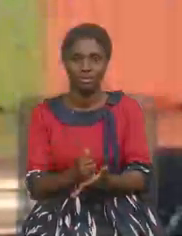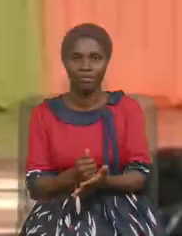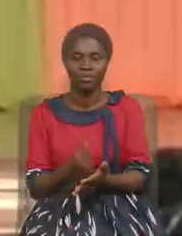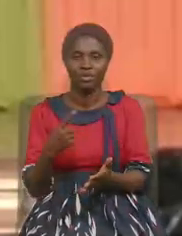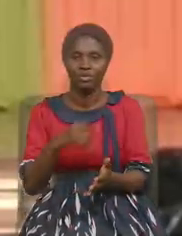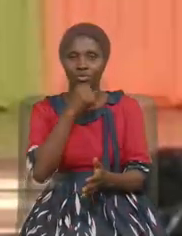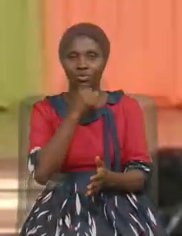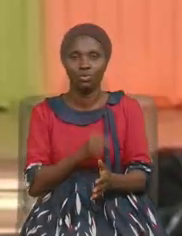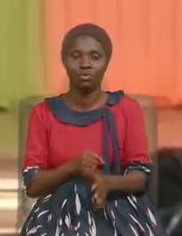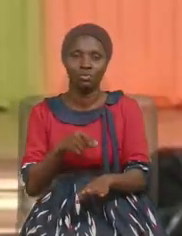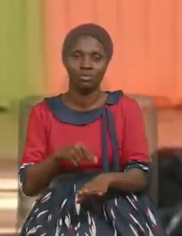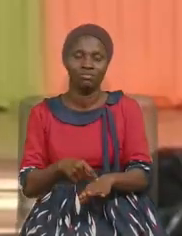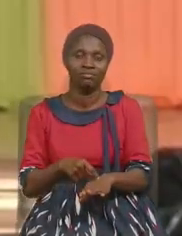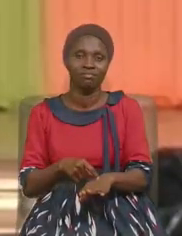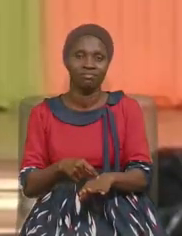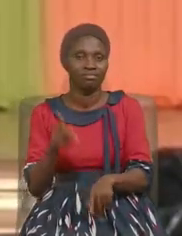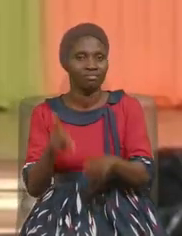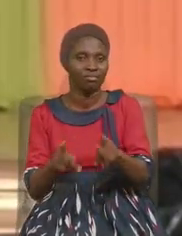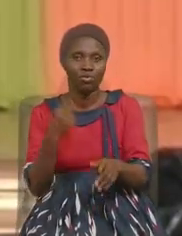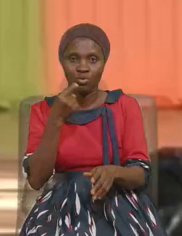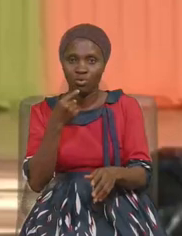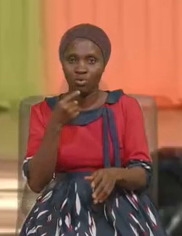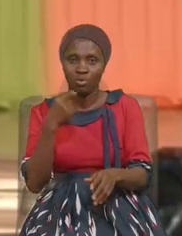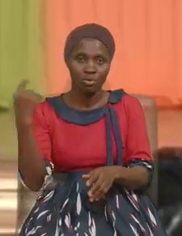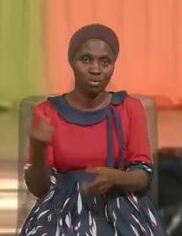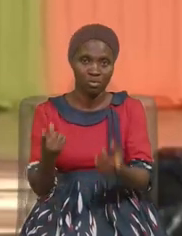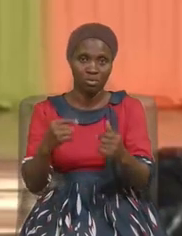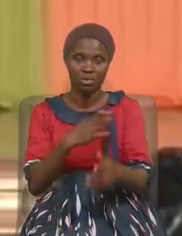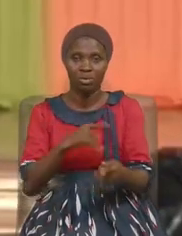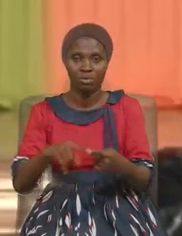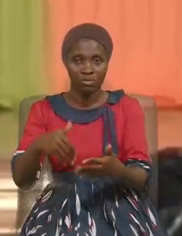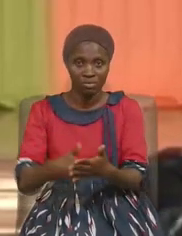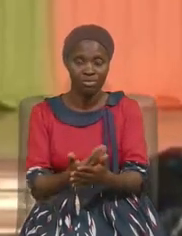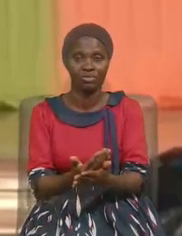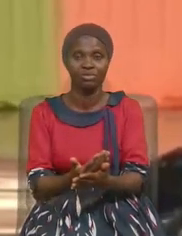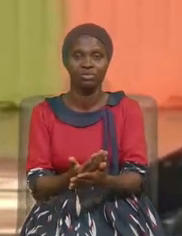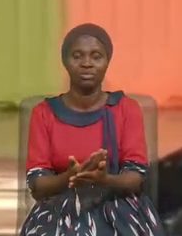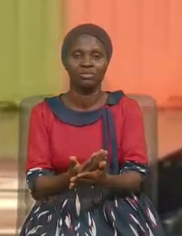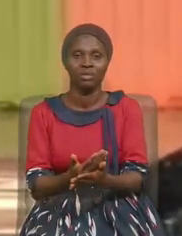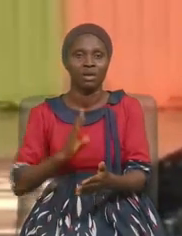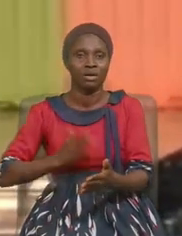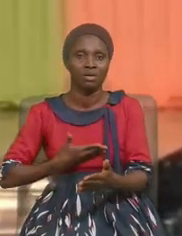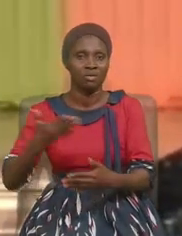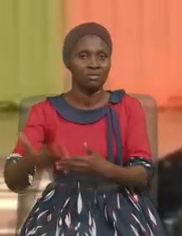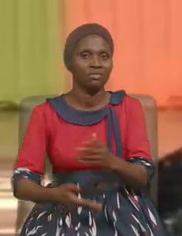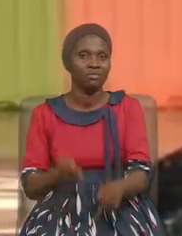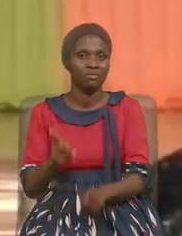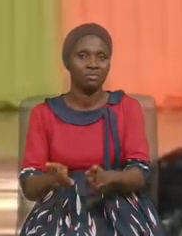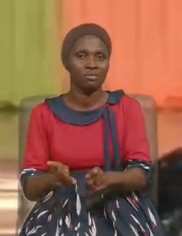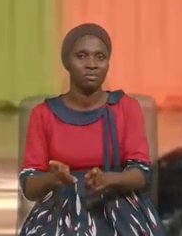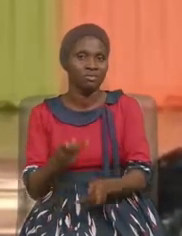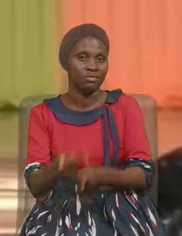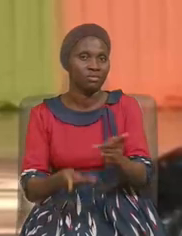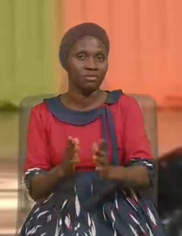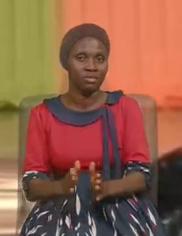Les anciens qui viennent tout le temps et les nouveaux, nos invités qui sont aussi là, je prie que